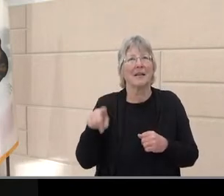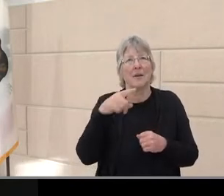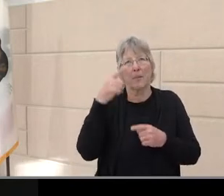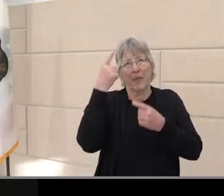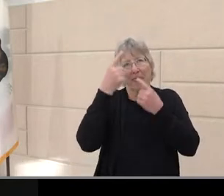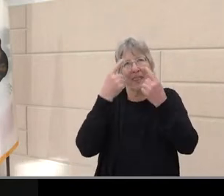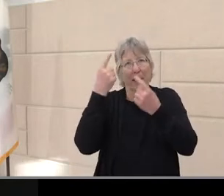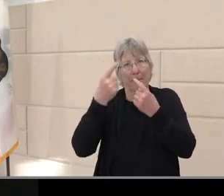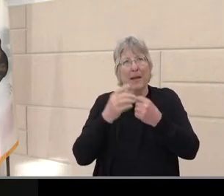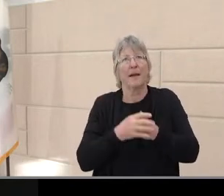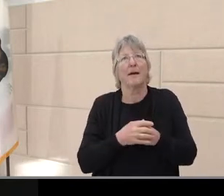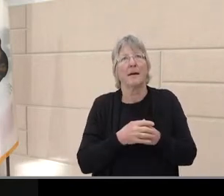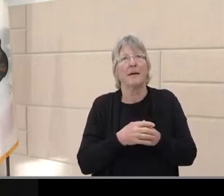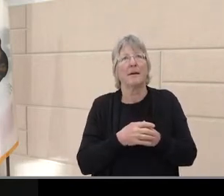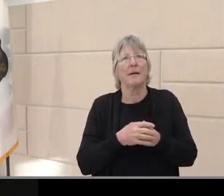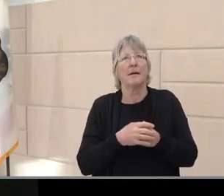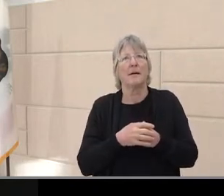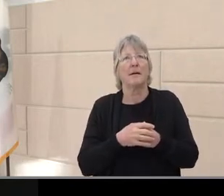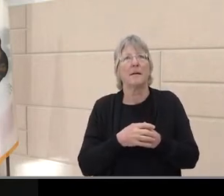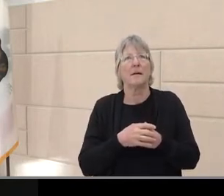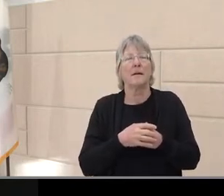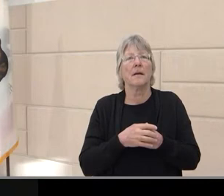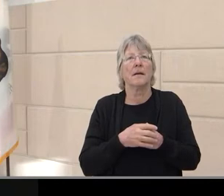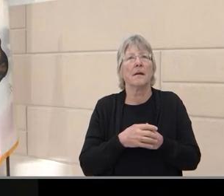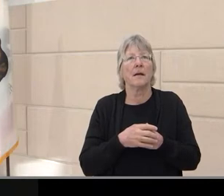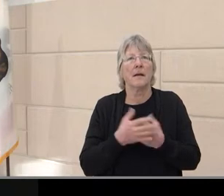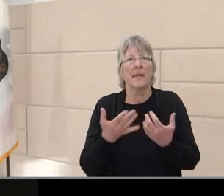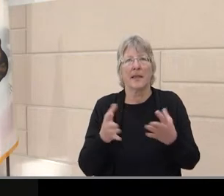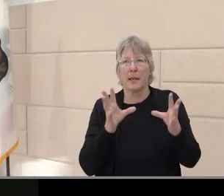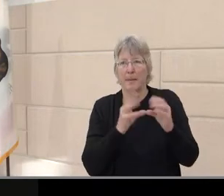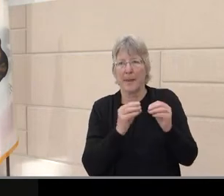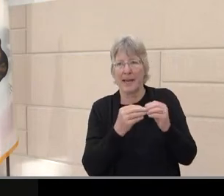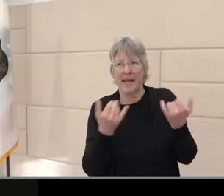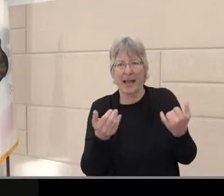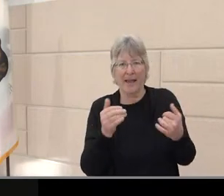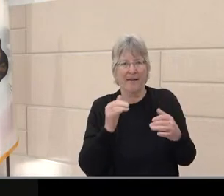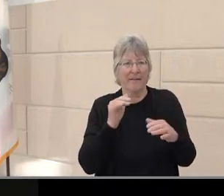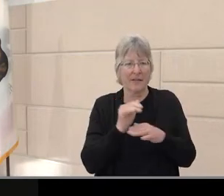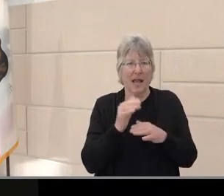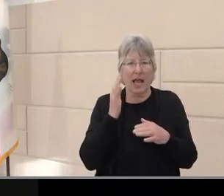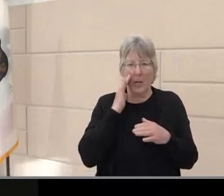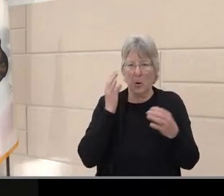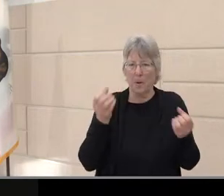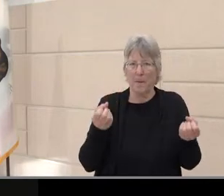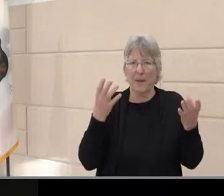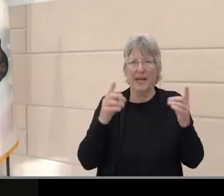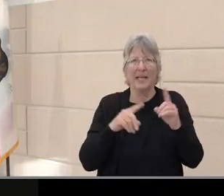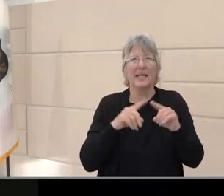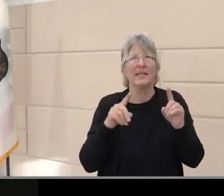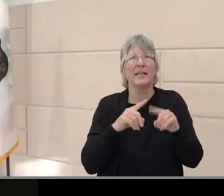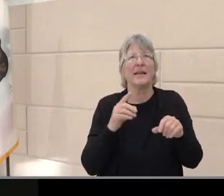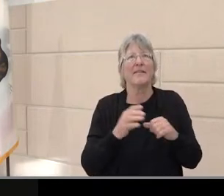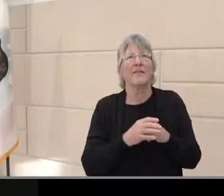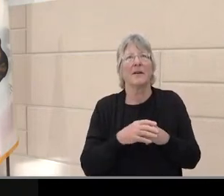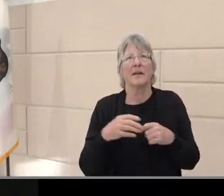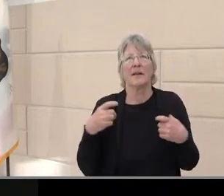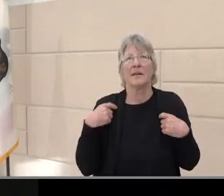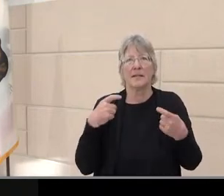នេះយើងគឺជាមុខងាររបស់ក្រសួងអប់រំ District ត្រូវតែគិតគូរយើងដឹងហើយ